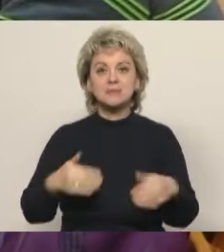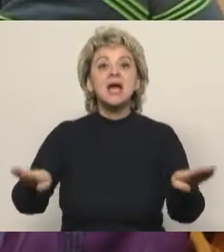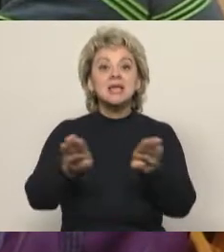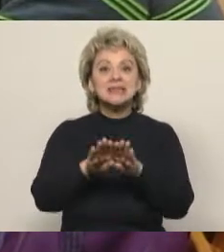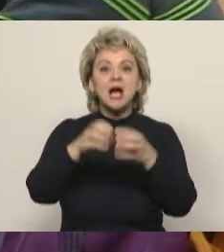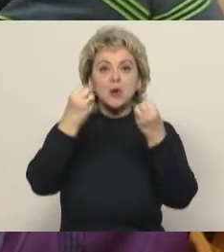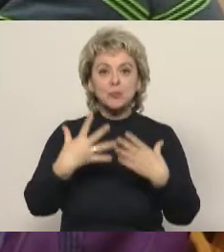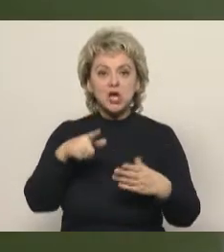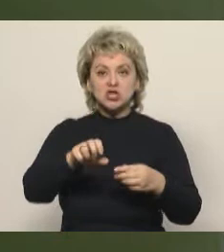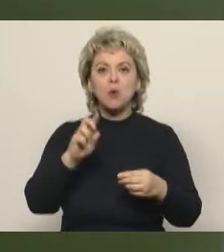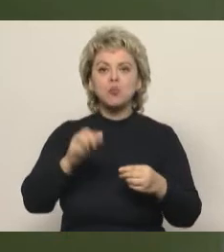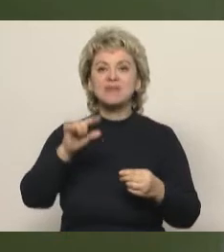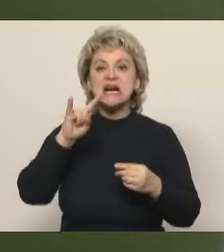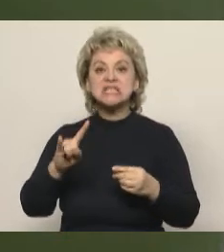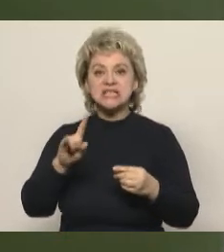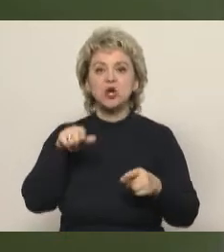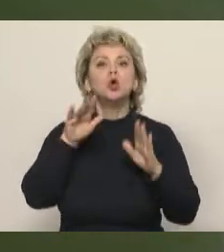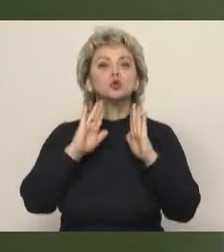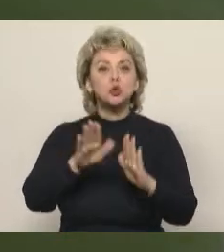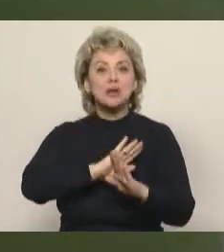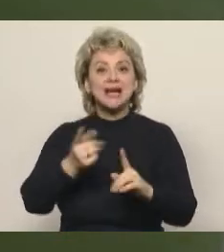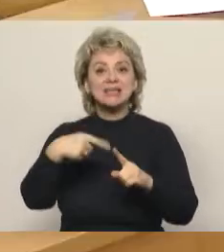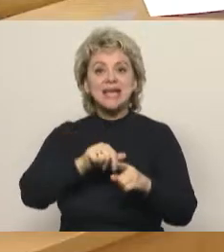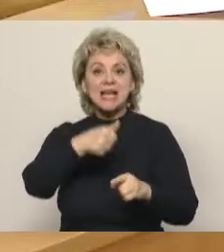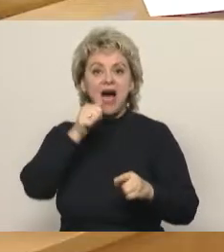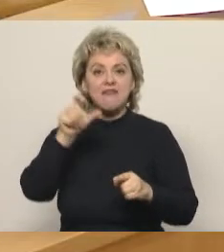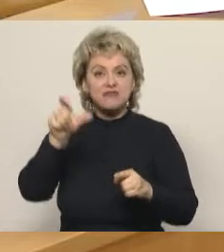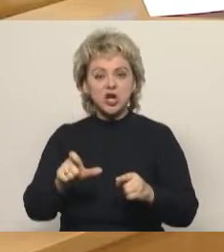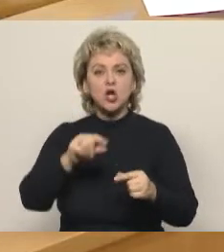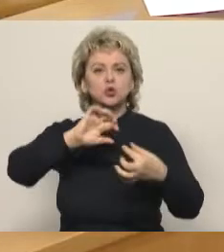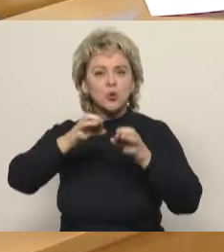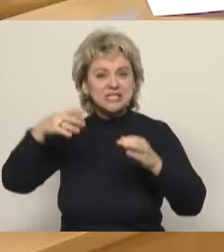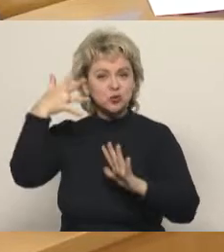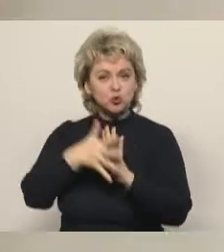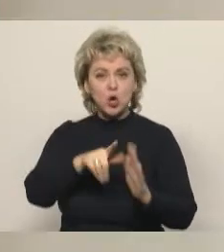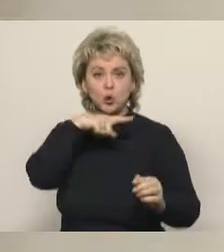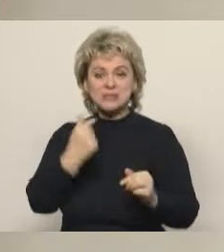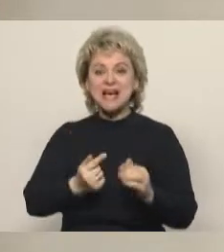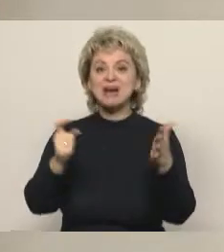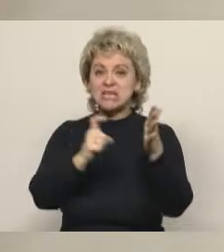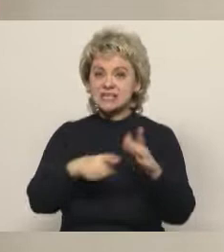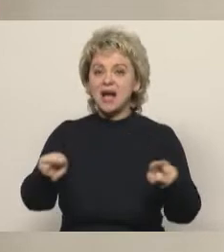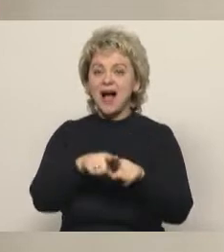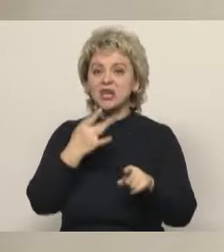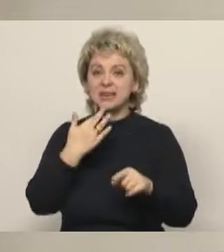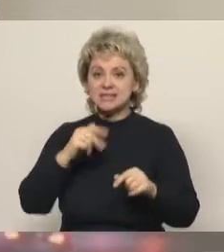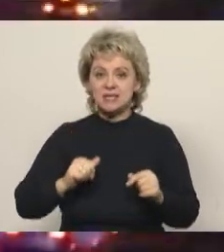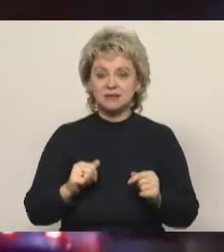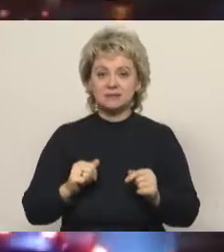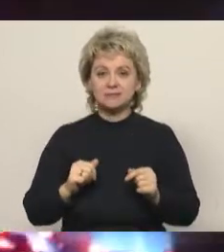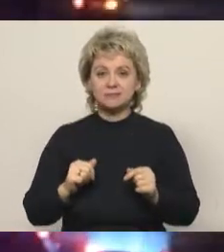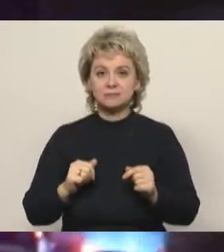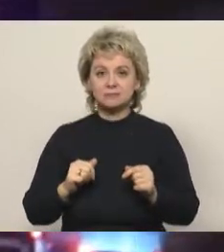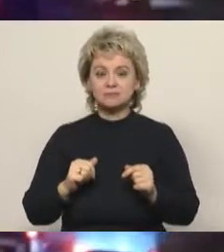Такая простая буква «ы», но только не для африканца. Тонкости изучения русского языка, как иностранного.